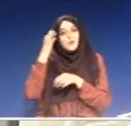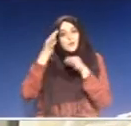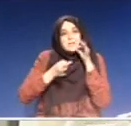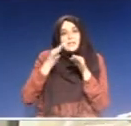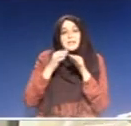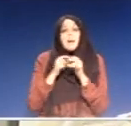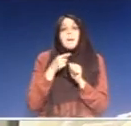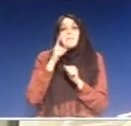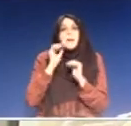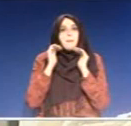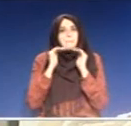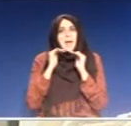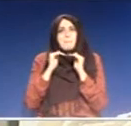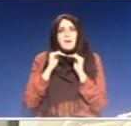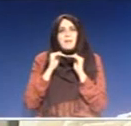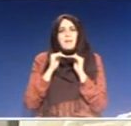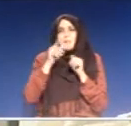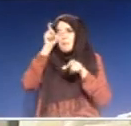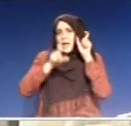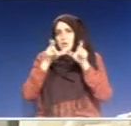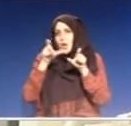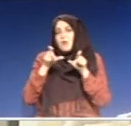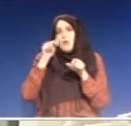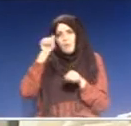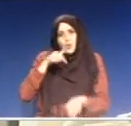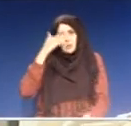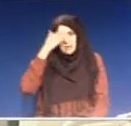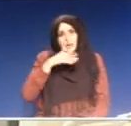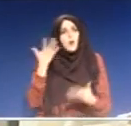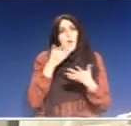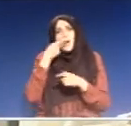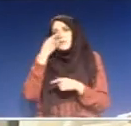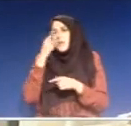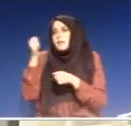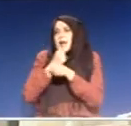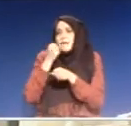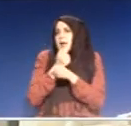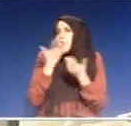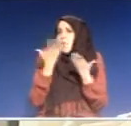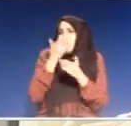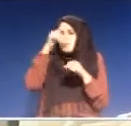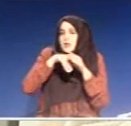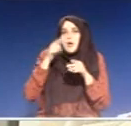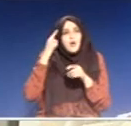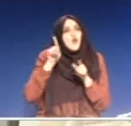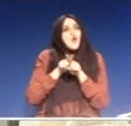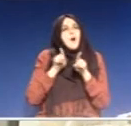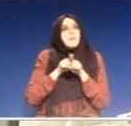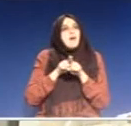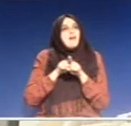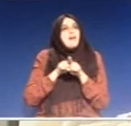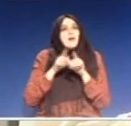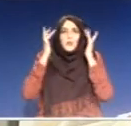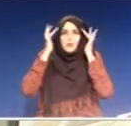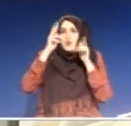أن يعلموا ما هي مهمة الخبير. نحتاج إلى هذه الثقافة. نعم. دكتور. ثقافة. ثقافة التعاون